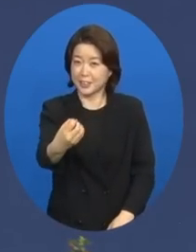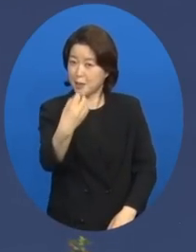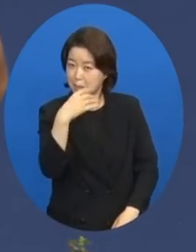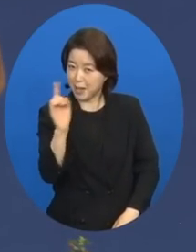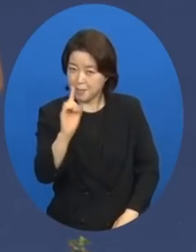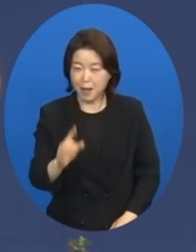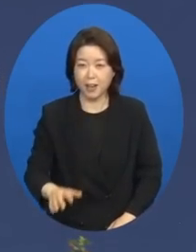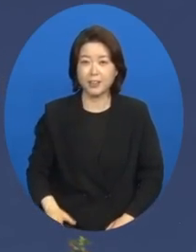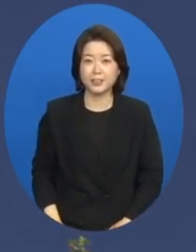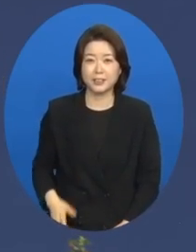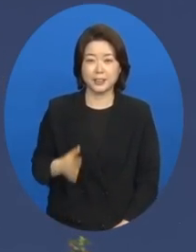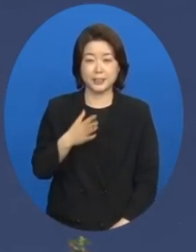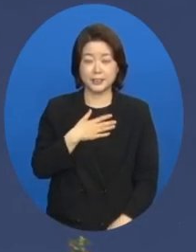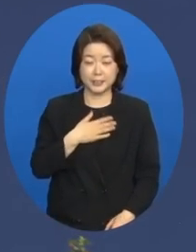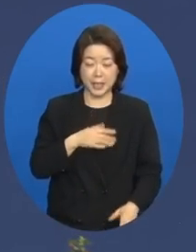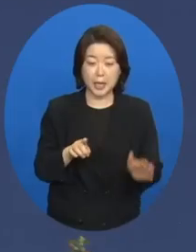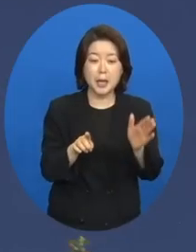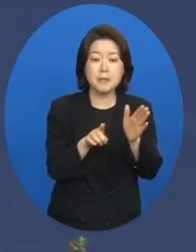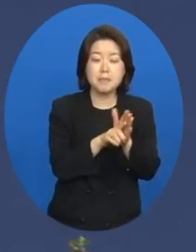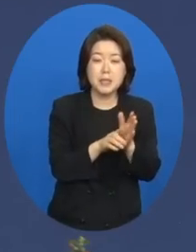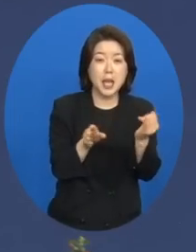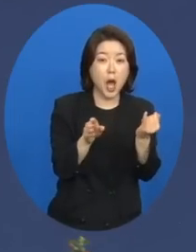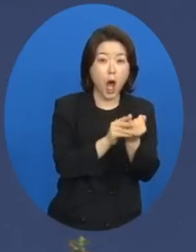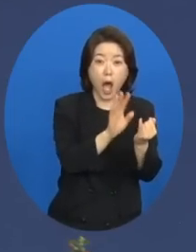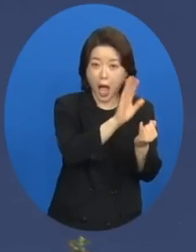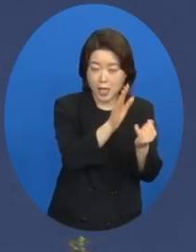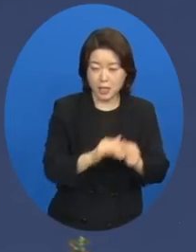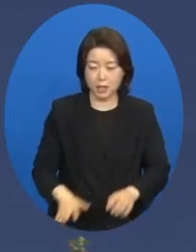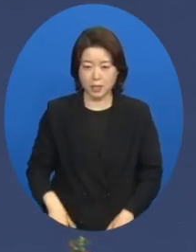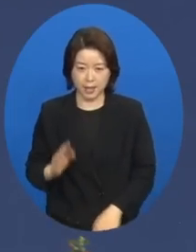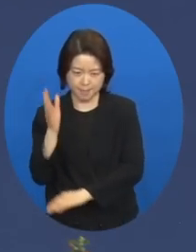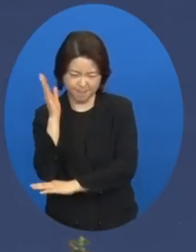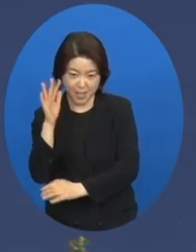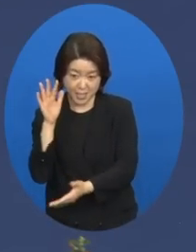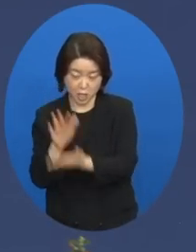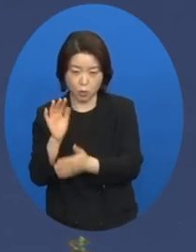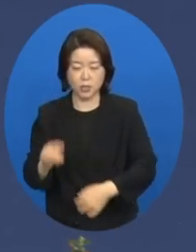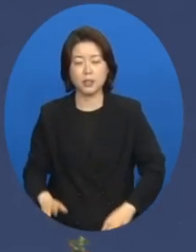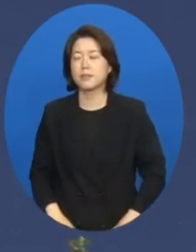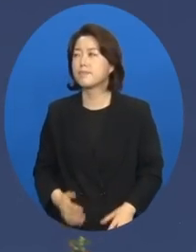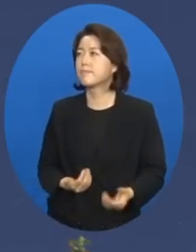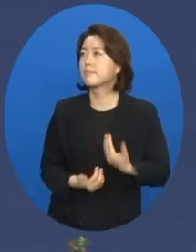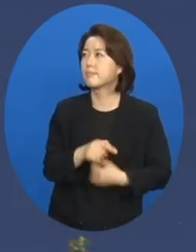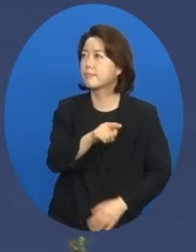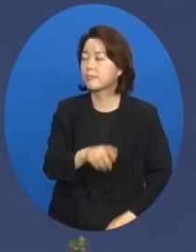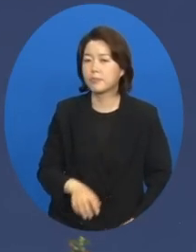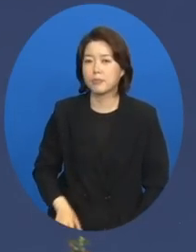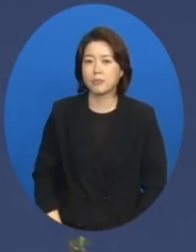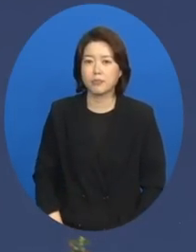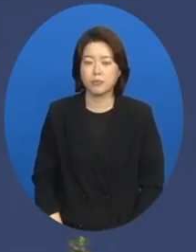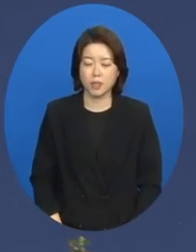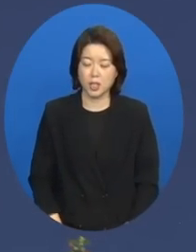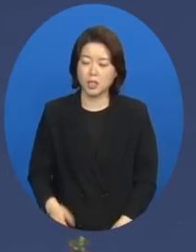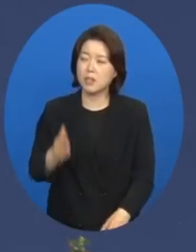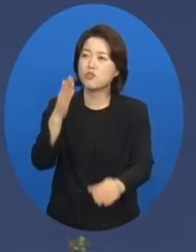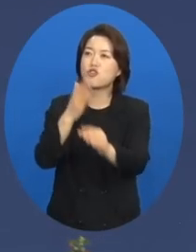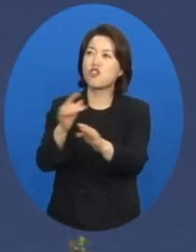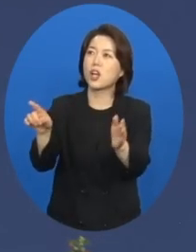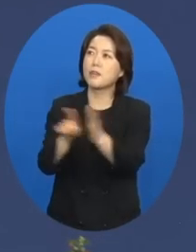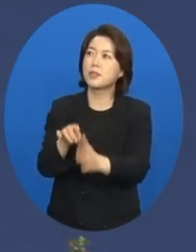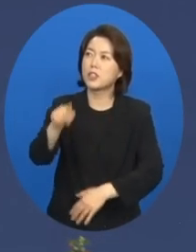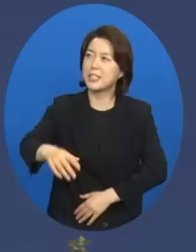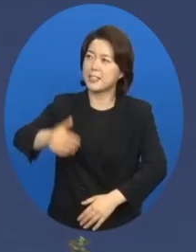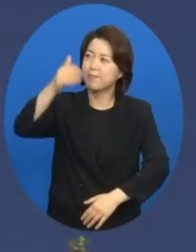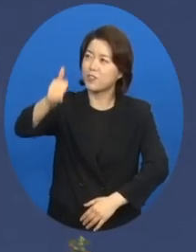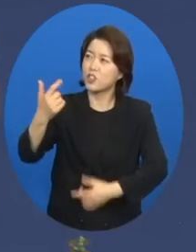그러냐면 내가 안 못한데 이렇게 뜨거운 이 자체가 약간 껄끄러운가 봐. 안모태가 왜 지가 주인 것 주인처럼